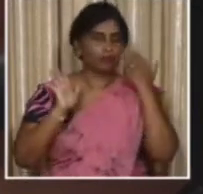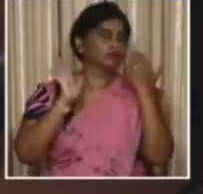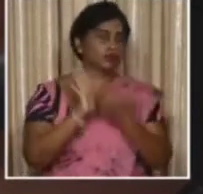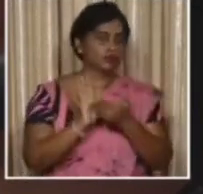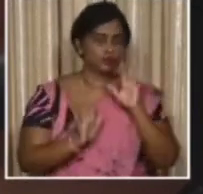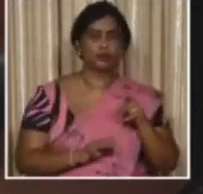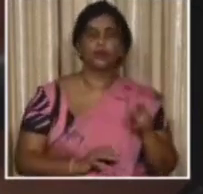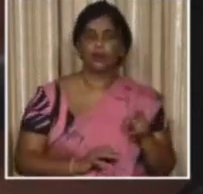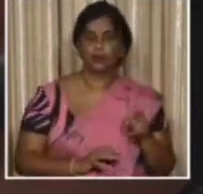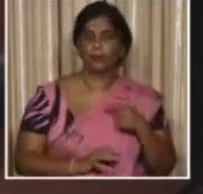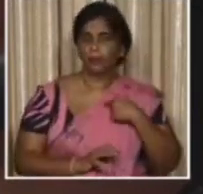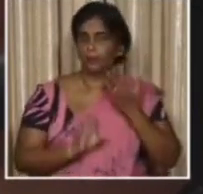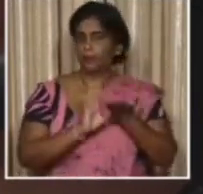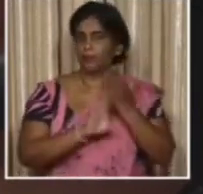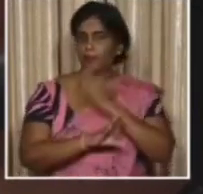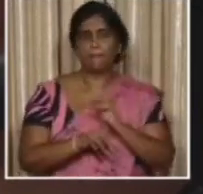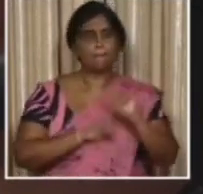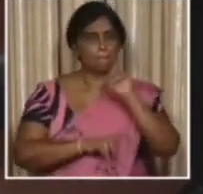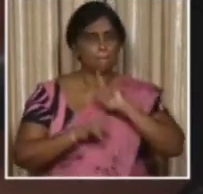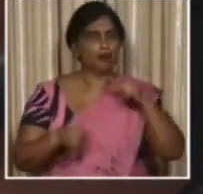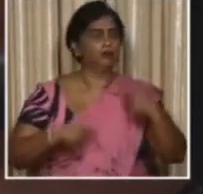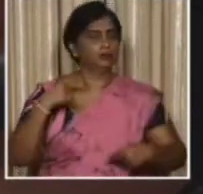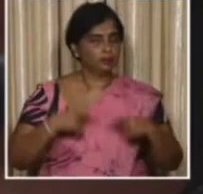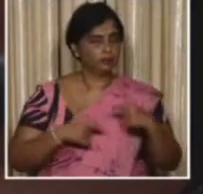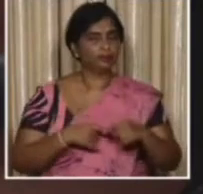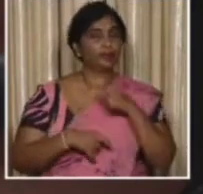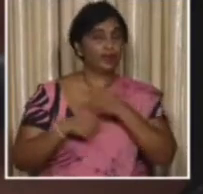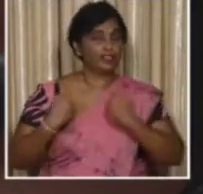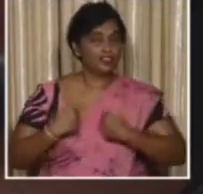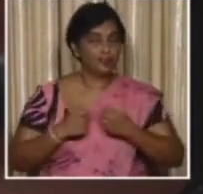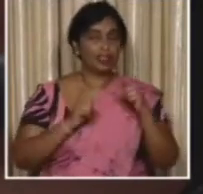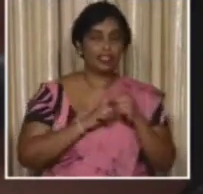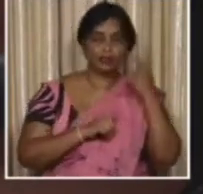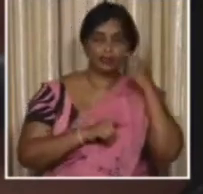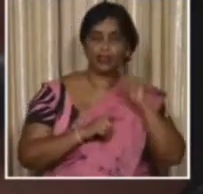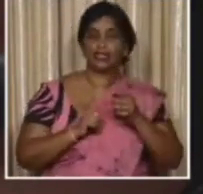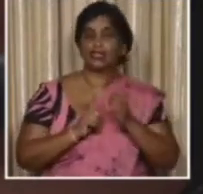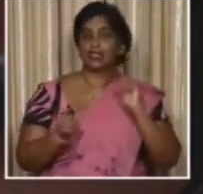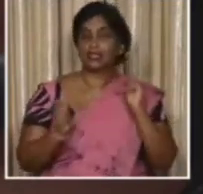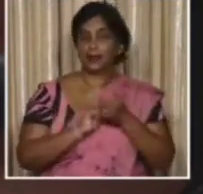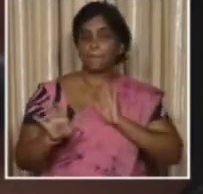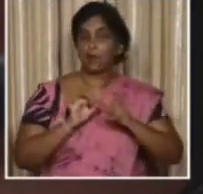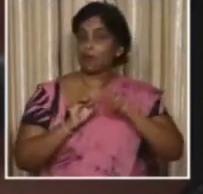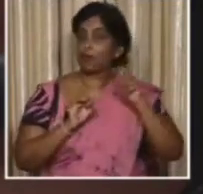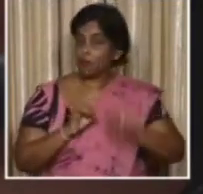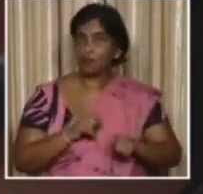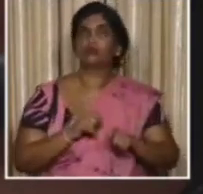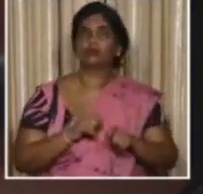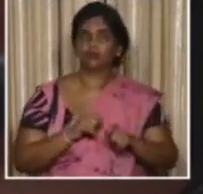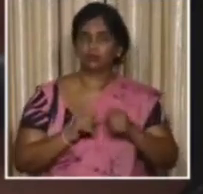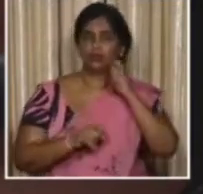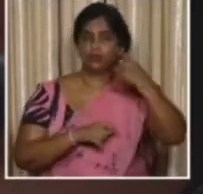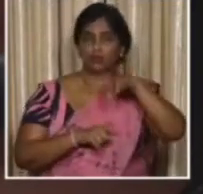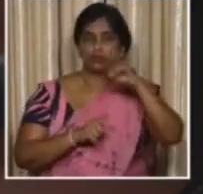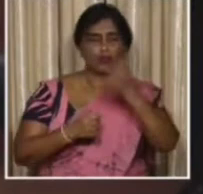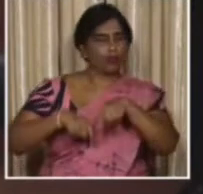कर लेते बिनो माइटन में इटा पैरा पार्लिमेंट वादे थी सम्मी पिलवंदो धर्मदास पिलवंदो क्रिकेट सभा क्रिकेट पालक मंडले पिलवंदो महाजन